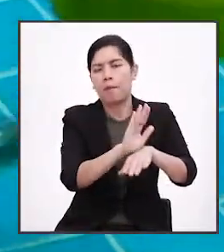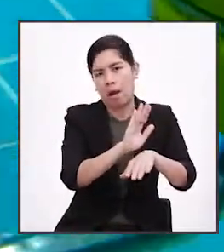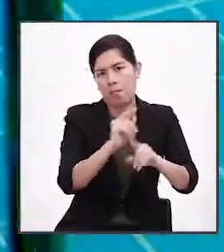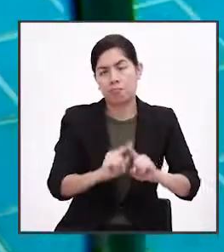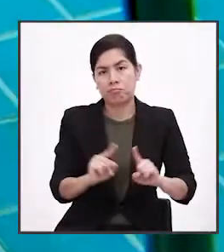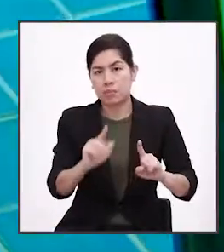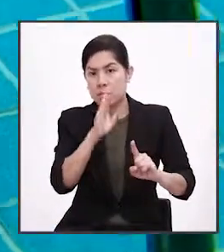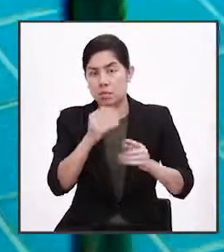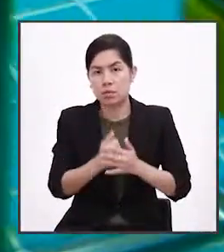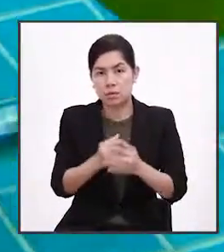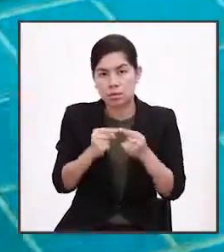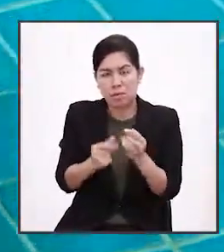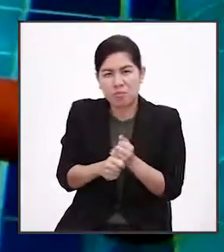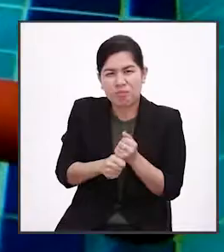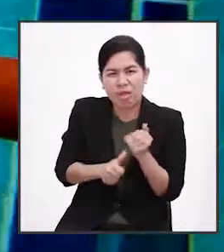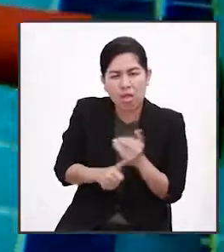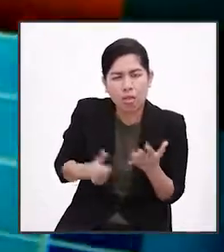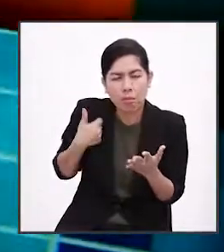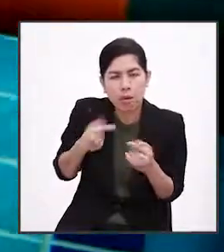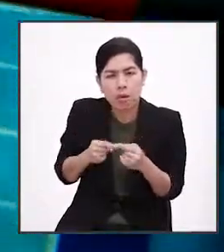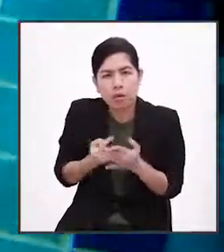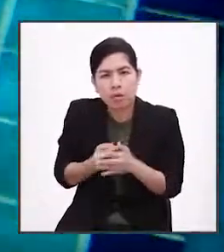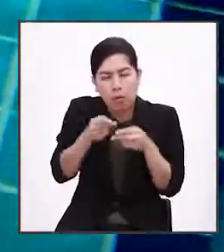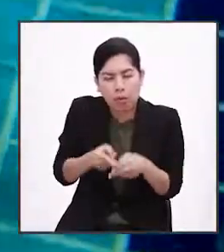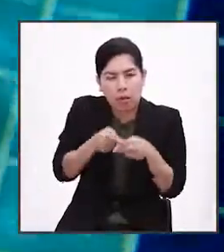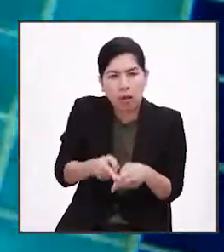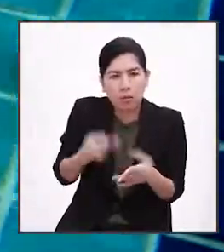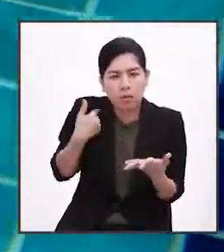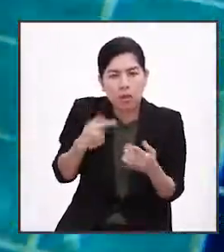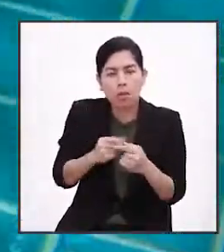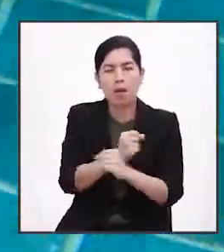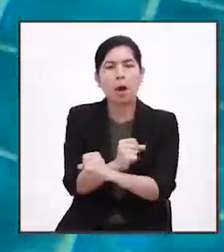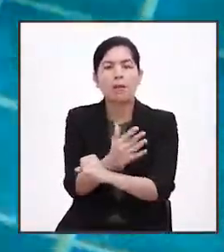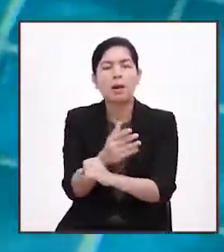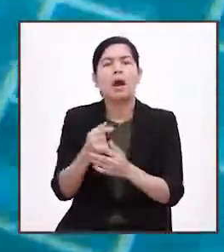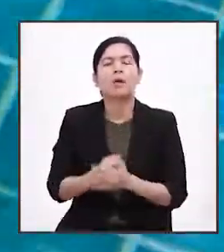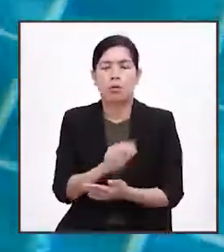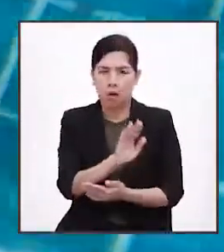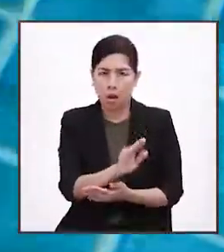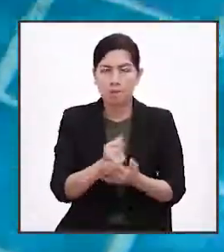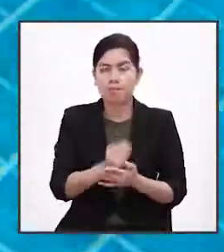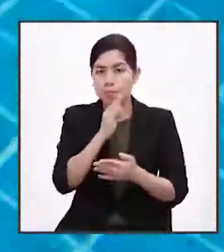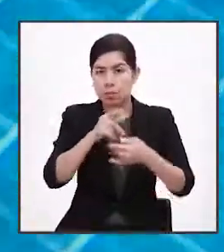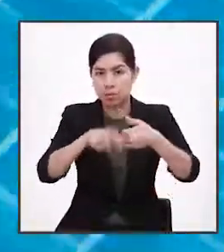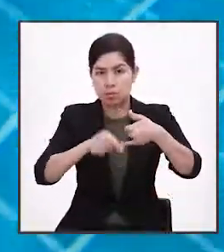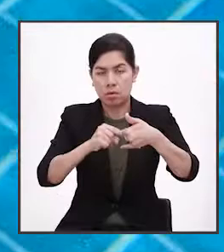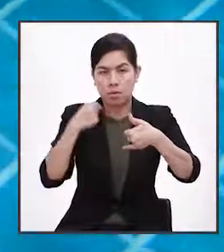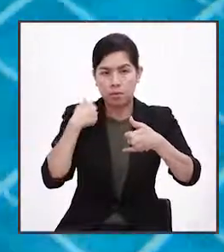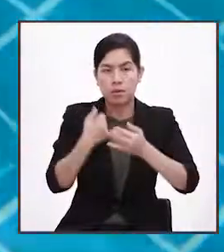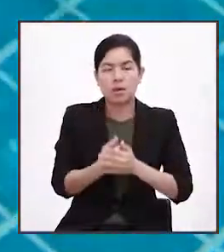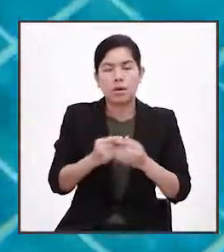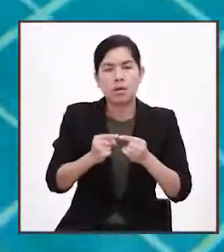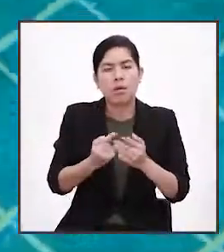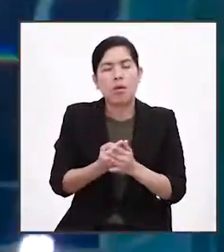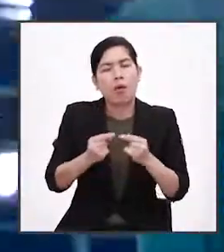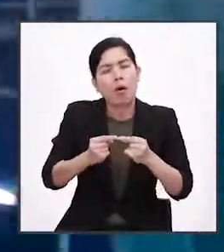ที่ไม่สามารถควบคุมการขับถ่ายได้หรือผู้ป่วยที่มีโรคต่างๆทางเรื่องของอายุรกรรมที่รุนแรงเช่นเดิน3ก้าวก็เหนื่อย